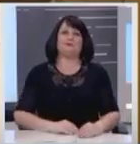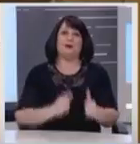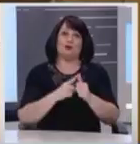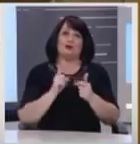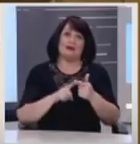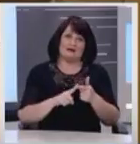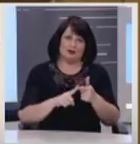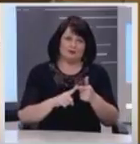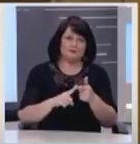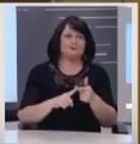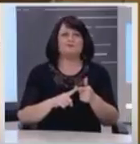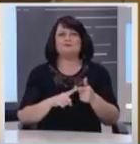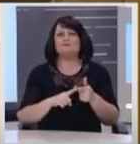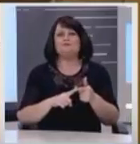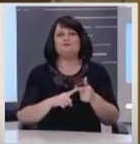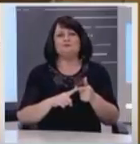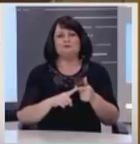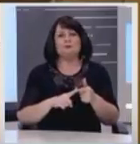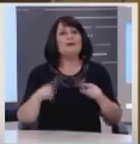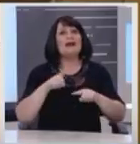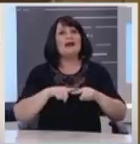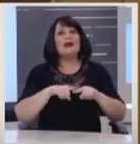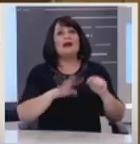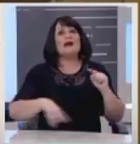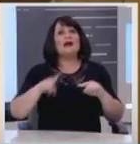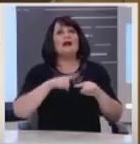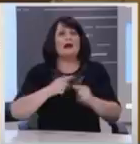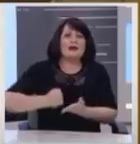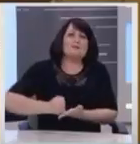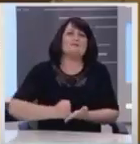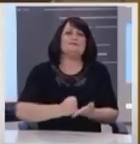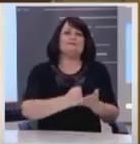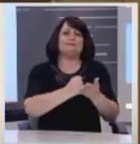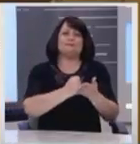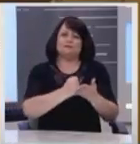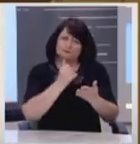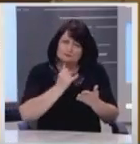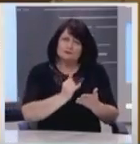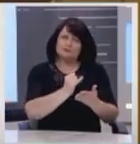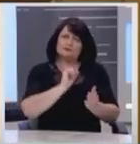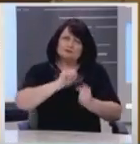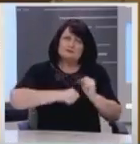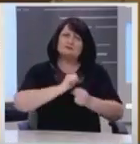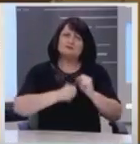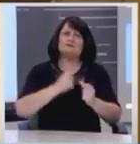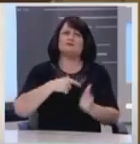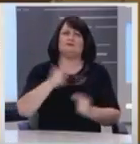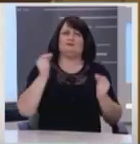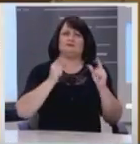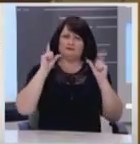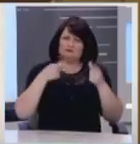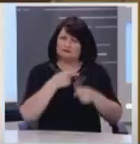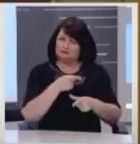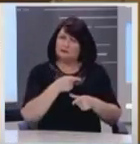Δεύτερον, ότι η Ελλάδα στηρίζει σταθερά τις προσπάθειες της Κυπριακής